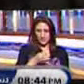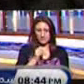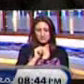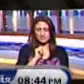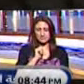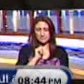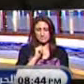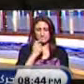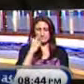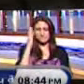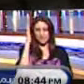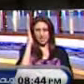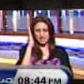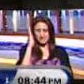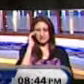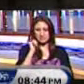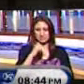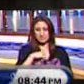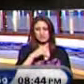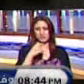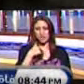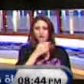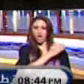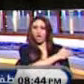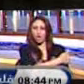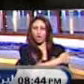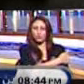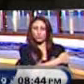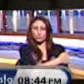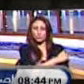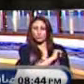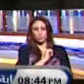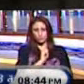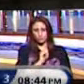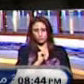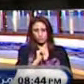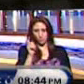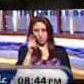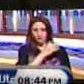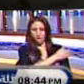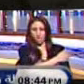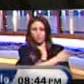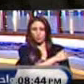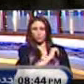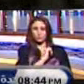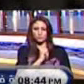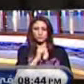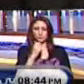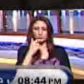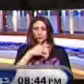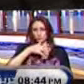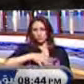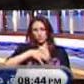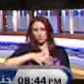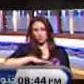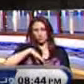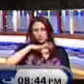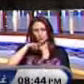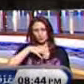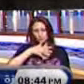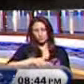المؤسسين لحركة أئمة بلا قيود، انا فقط عضو. نعم. الحقيقة هو مؤسسها مجموعة من الأئمة. نعم. الحقيقة